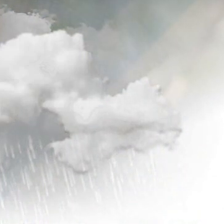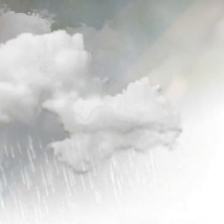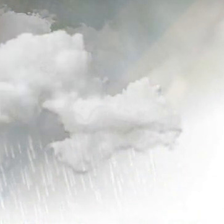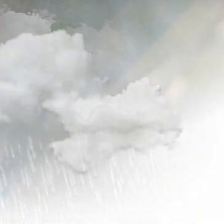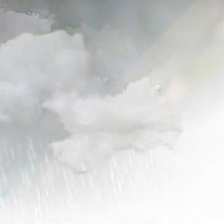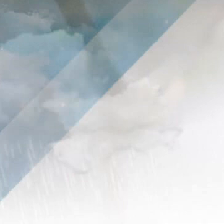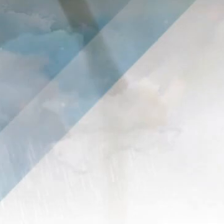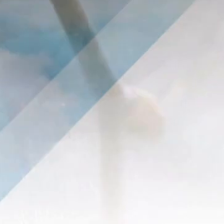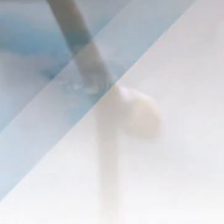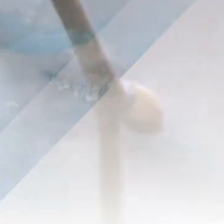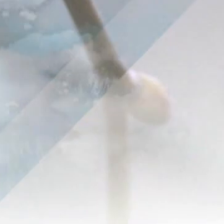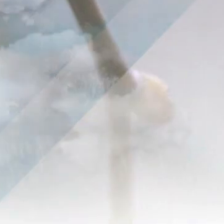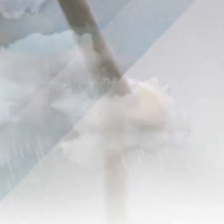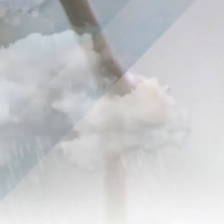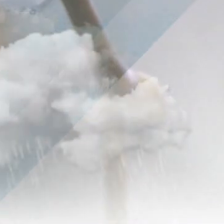секунду.